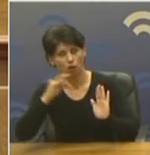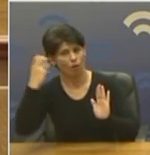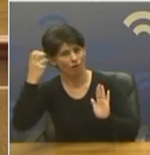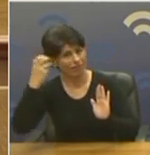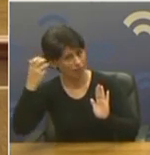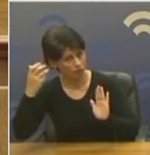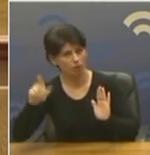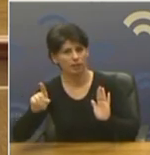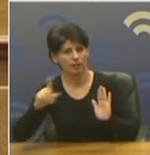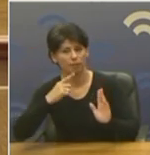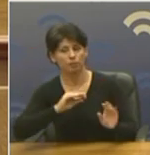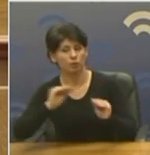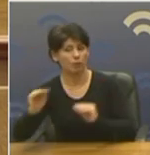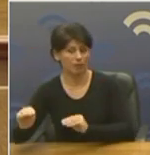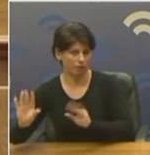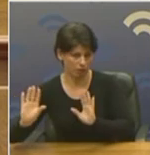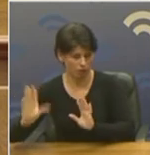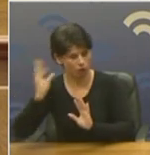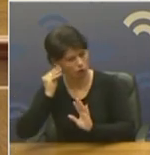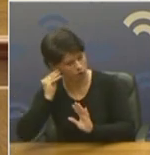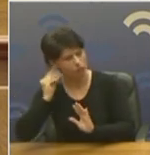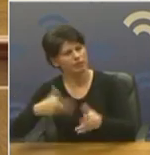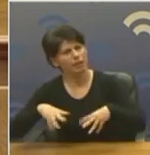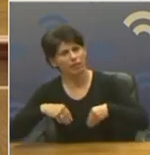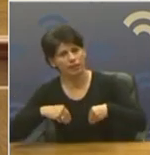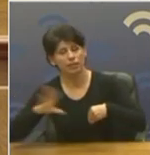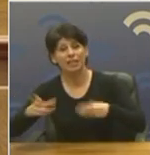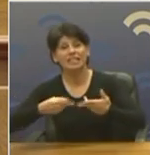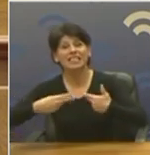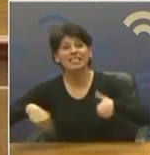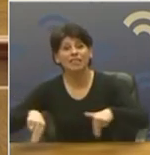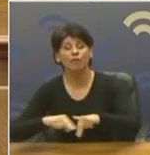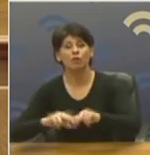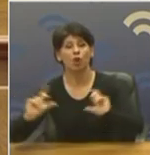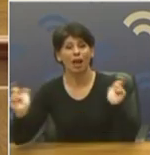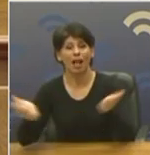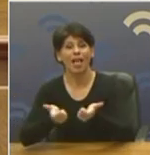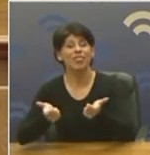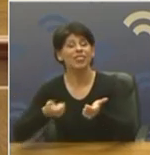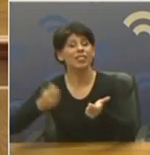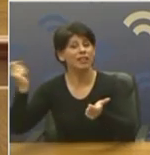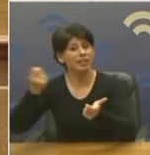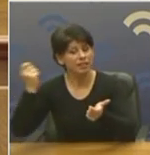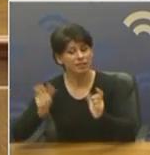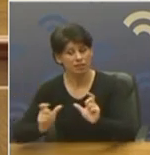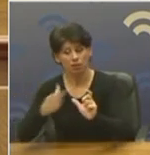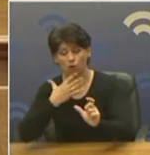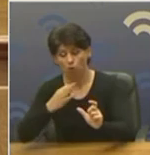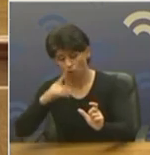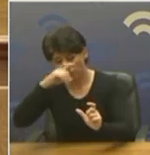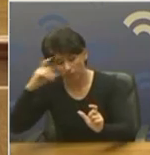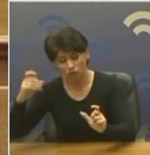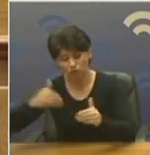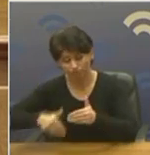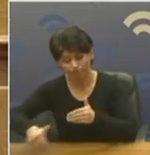φαντάζομαι πολλά να μην του μεταφέρονται κιόλας, να το ακούσει και να το δεχθεί. Το Συμβούλιο Εθνικής Ασφαλείας, γιατί περνάμε όντως δύσκολη περίοδο, ξέρετε τι